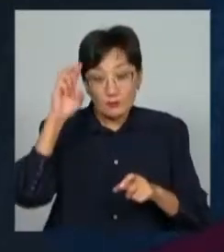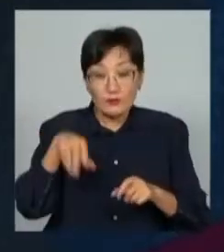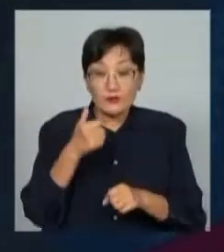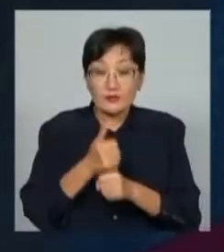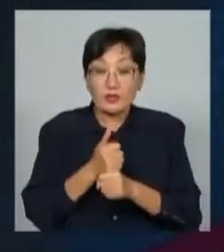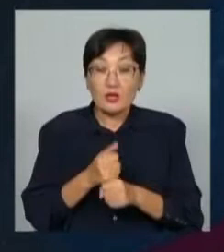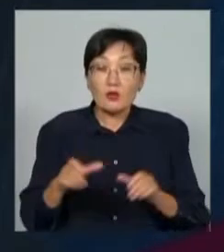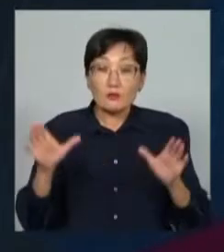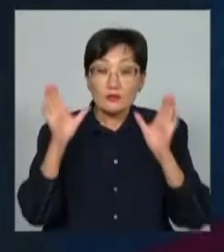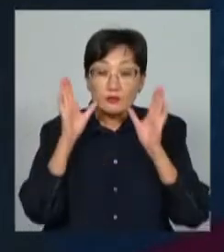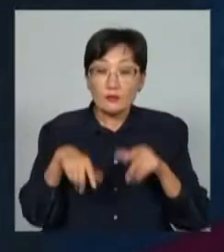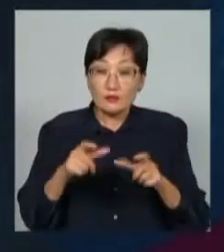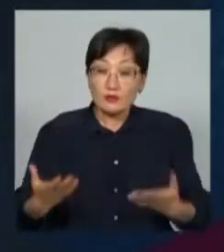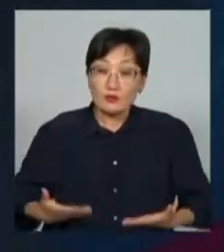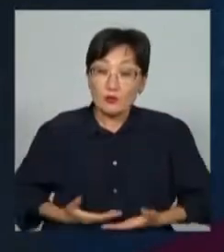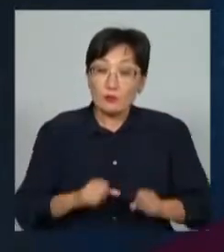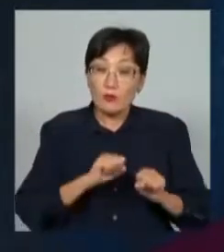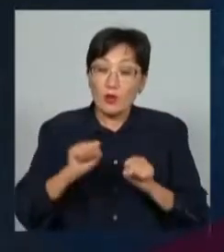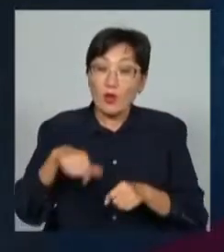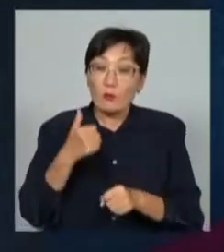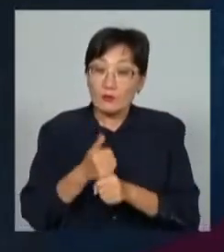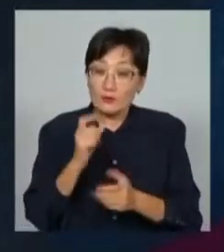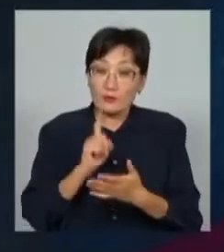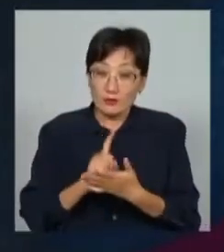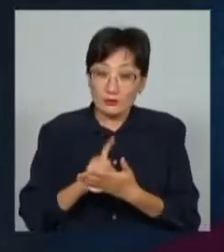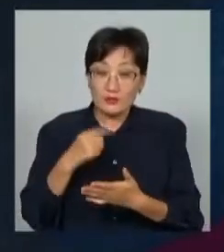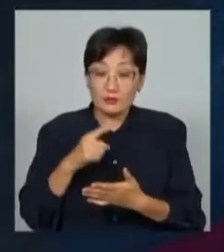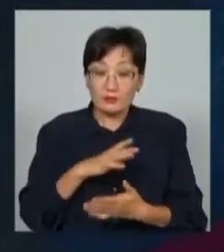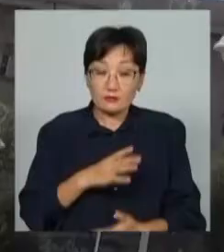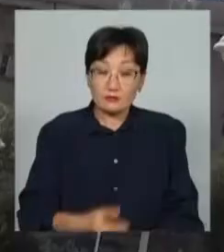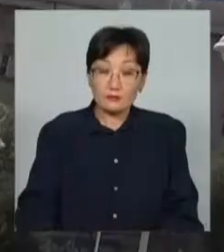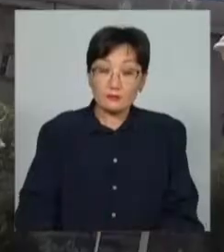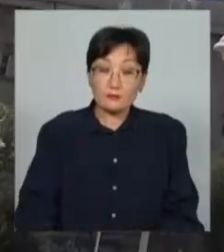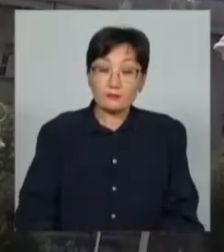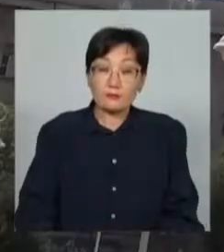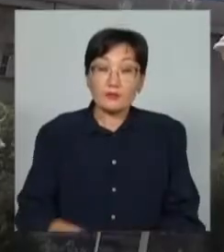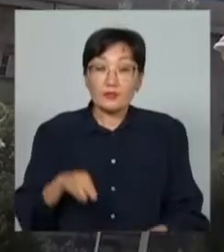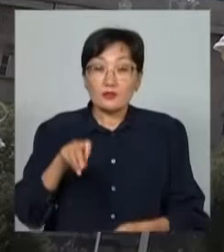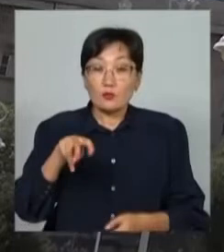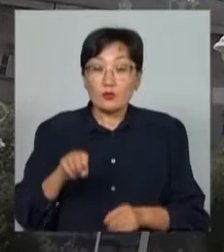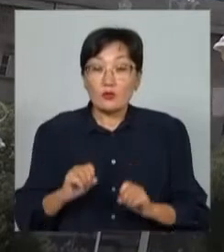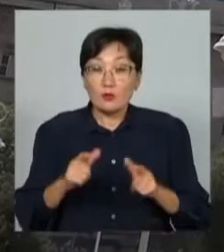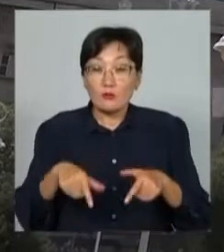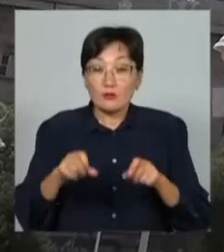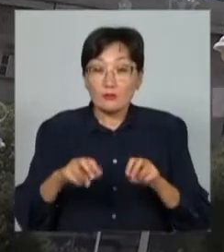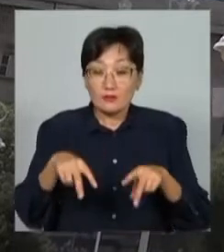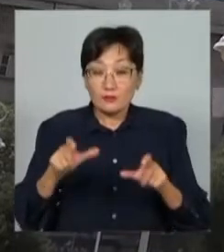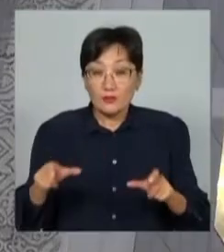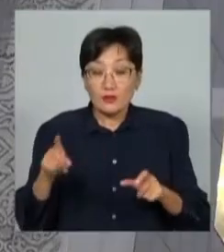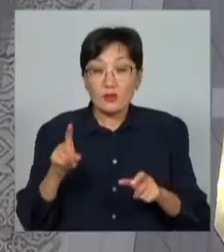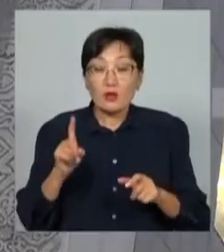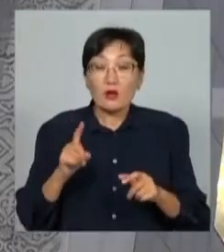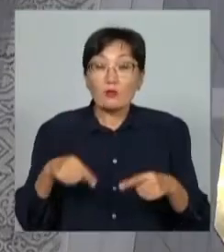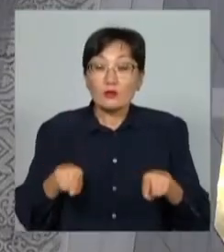негізгі діндерде де адам өмірін қорғау басты парыз екенін айтады. Теолог мамандар антиваксерлердің діни